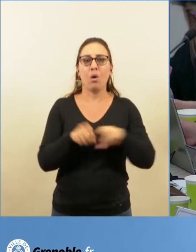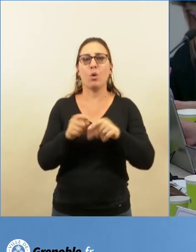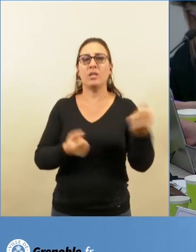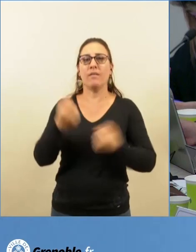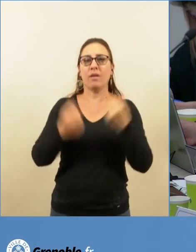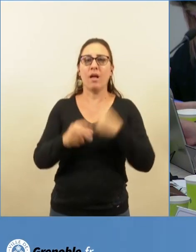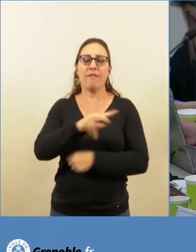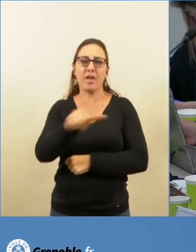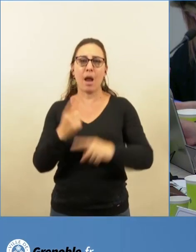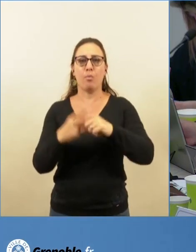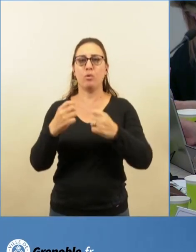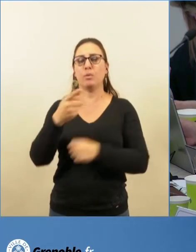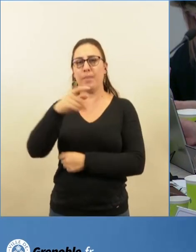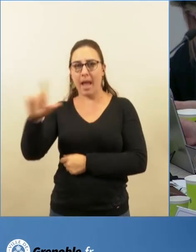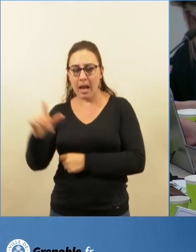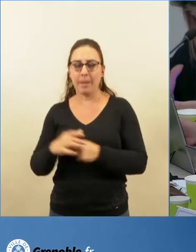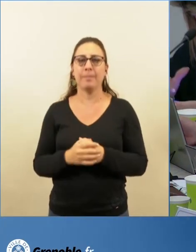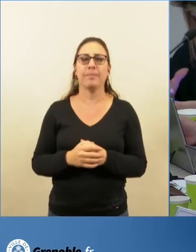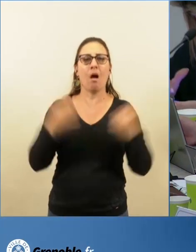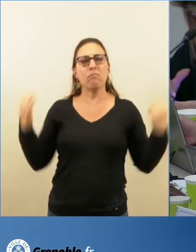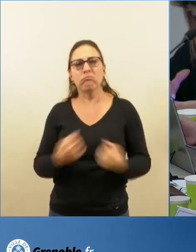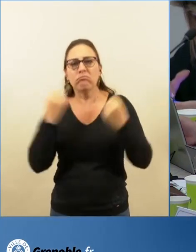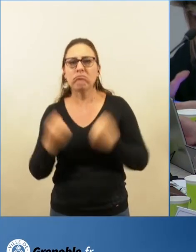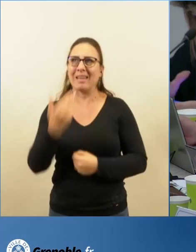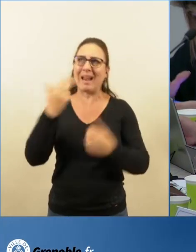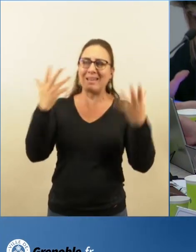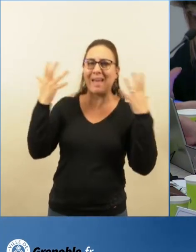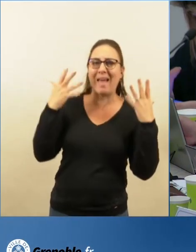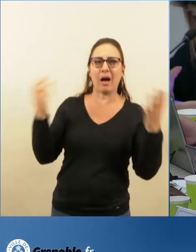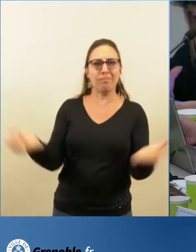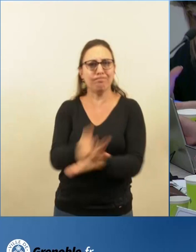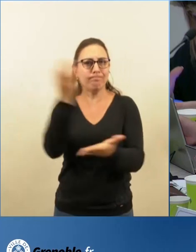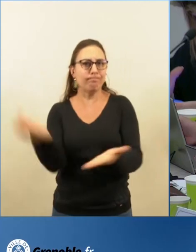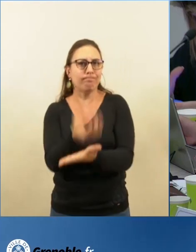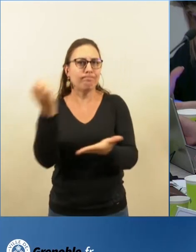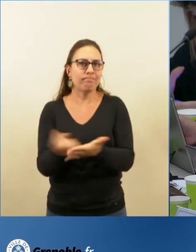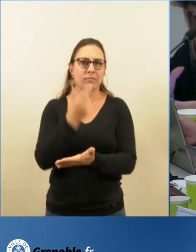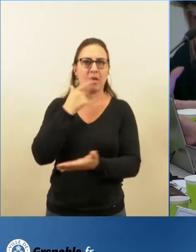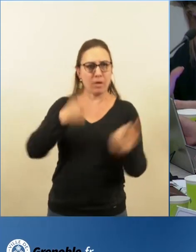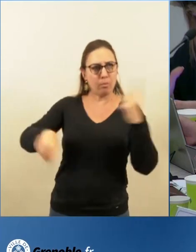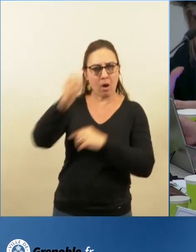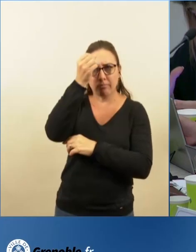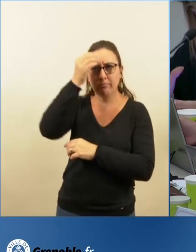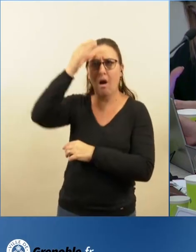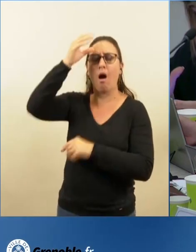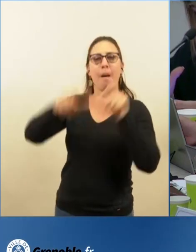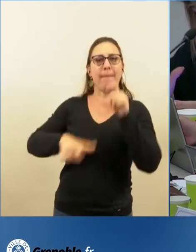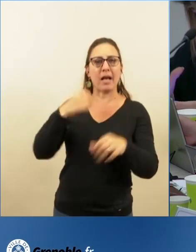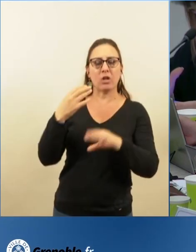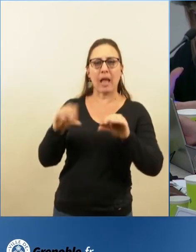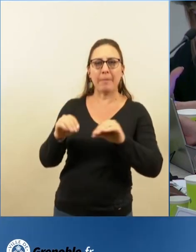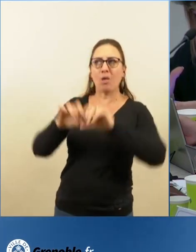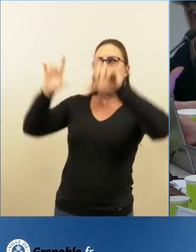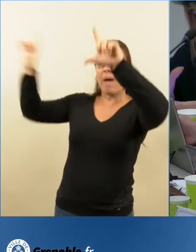utilitaire léger et poids lourd et la communication sur la qualité de l'air qui contribue à une meilleure connaissance du sujet par les habitants et les habitants